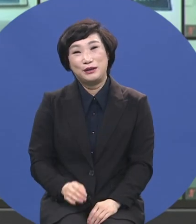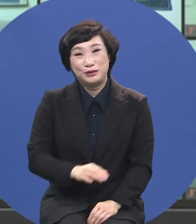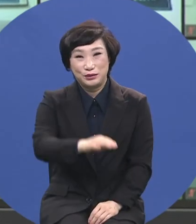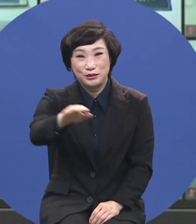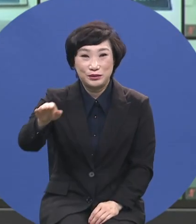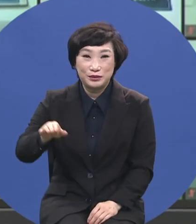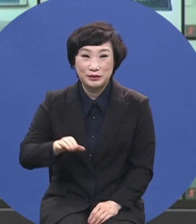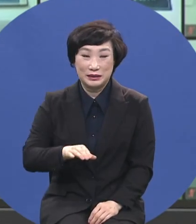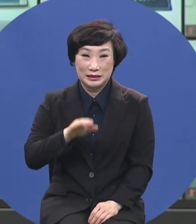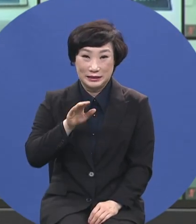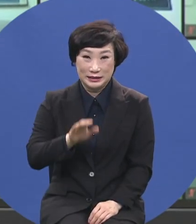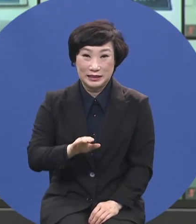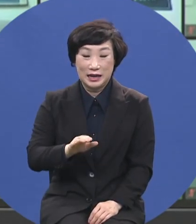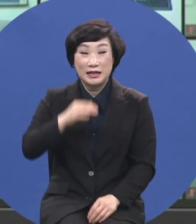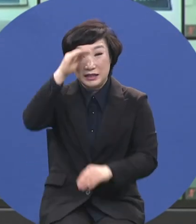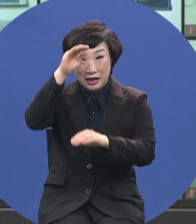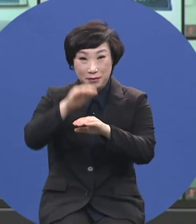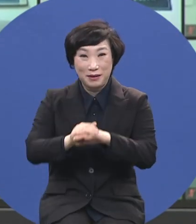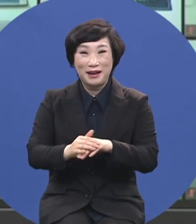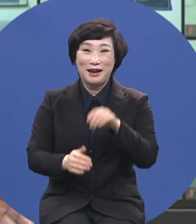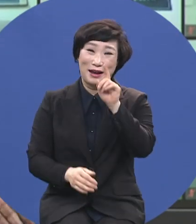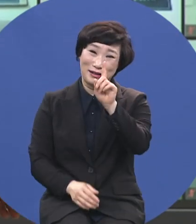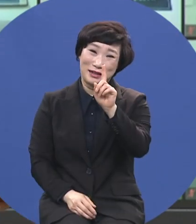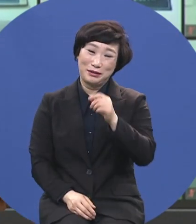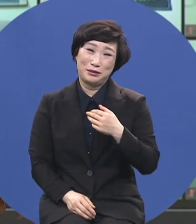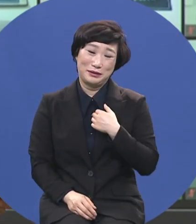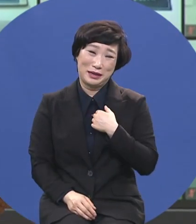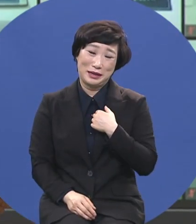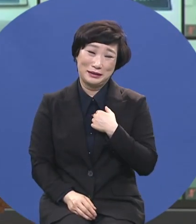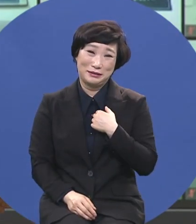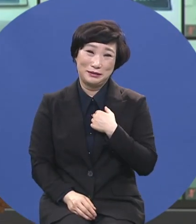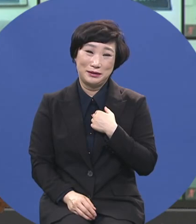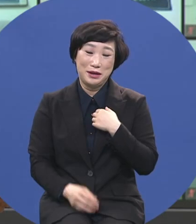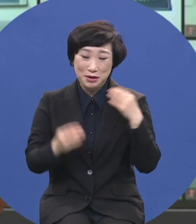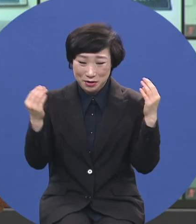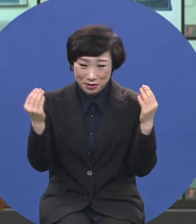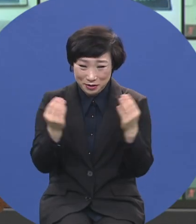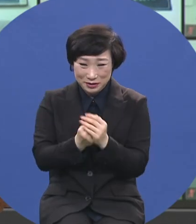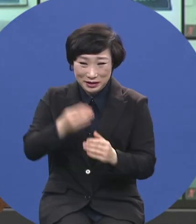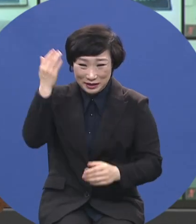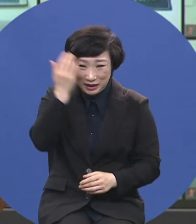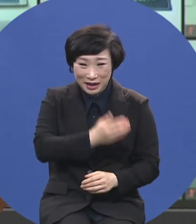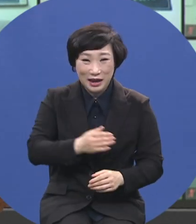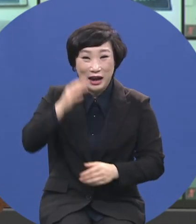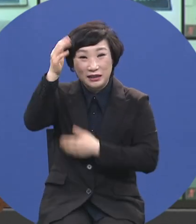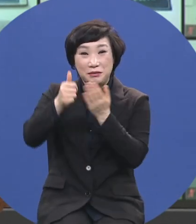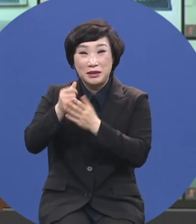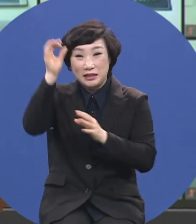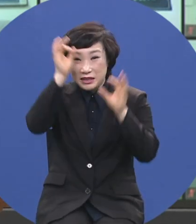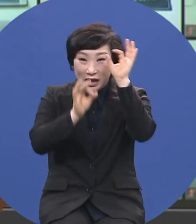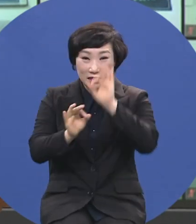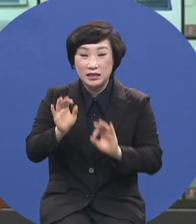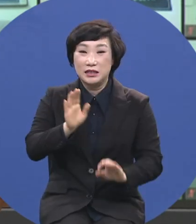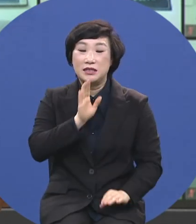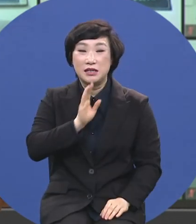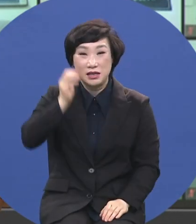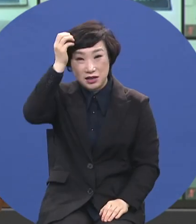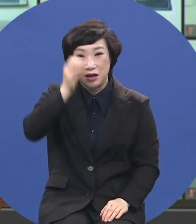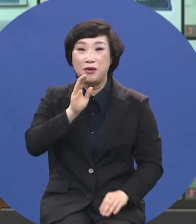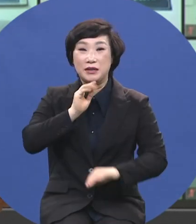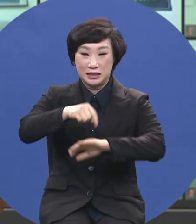우리는 예배 하나도 온전하게 하나님이 찾으시는